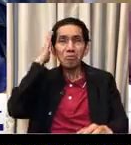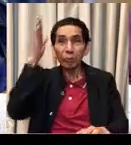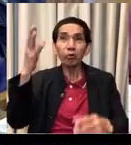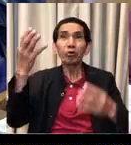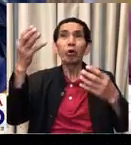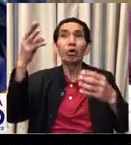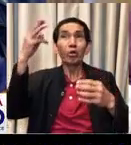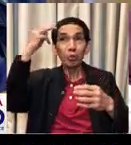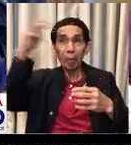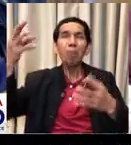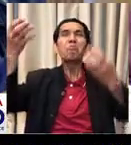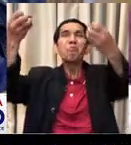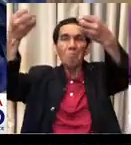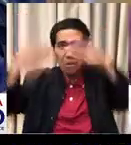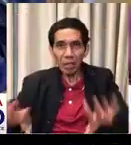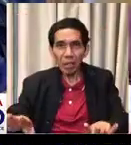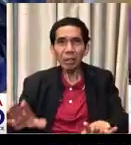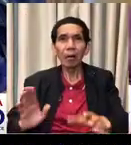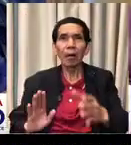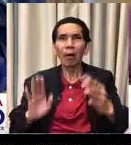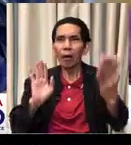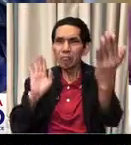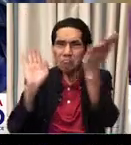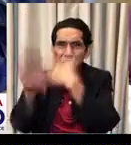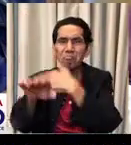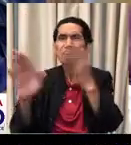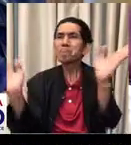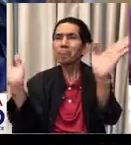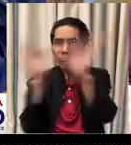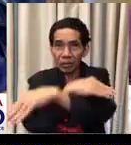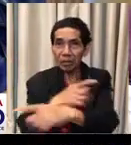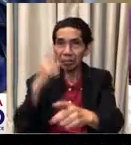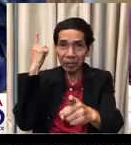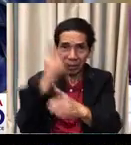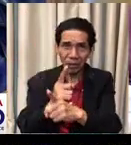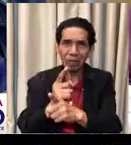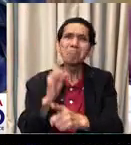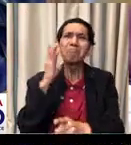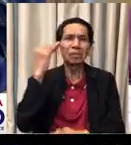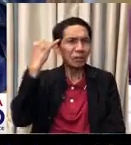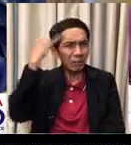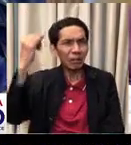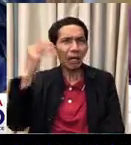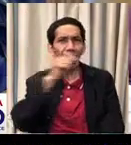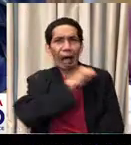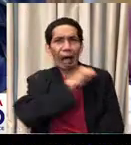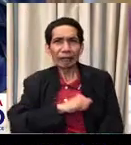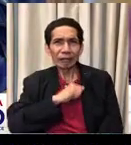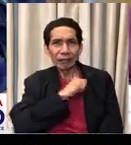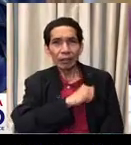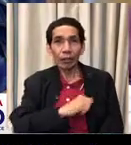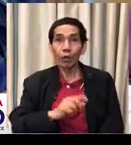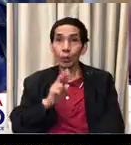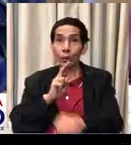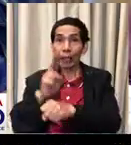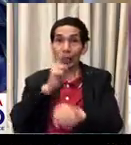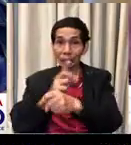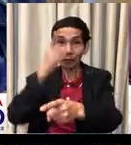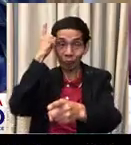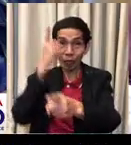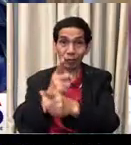yan. They will come and go. Tama no? Maganda naman yung attitude nila. Kung gagamitin sa tama.